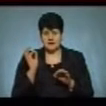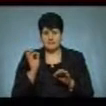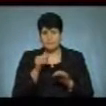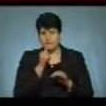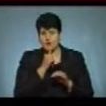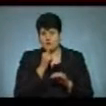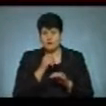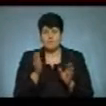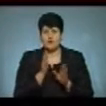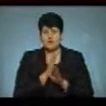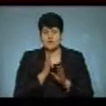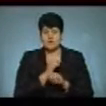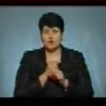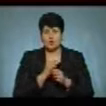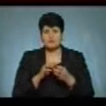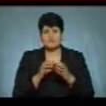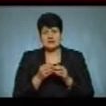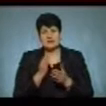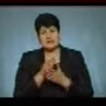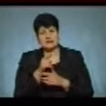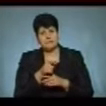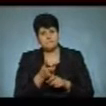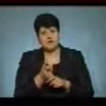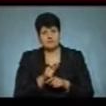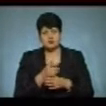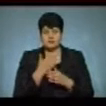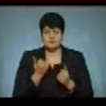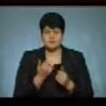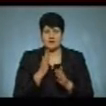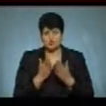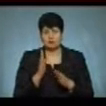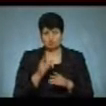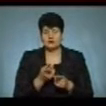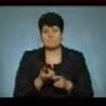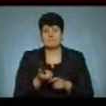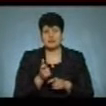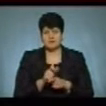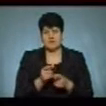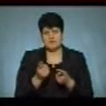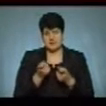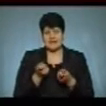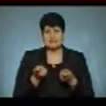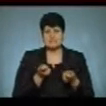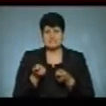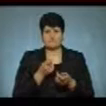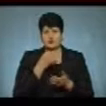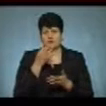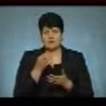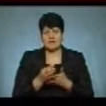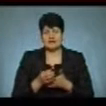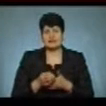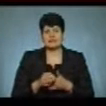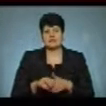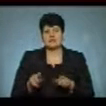і робимо висновок, чи там є перевищення. Якщо буде перевищення, то притягуємо до адміністративної відповідальності